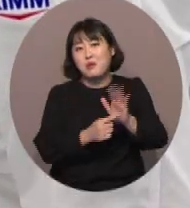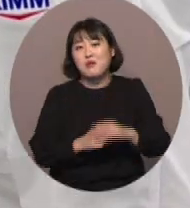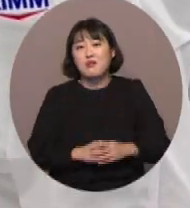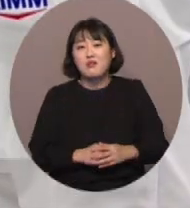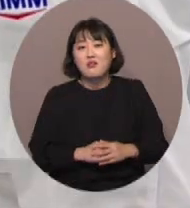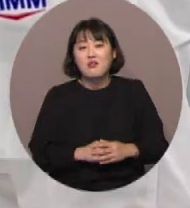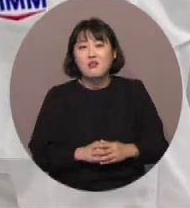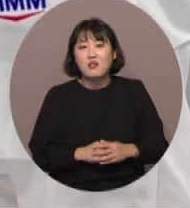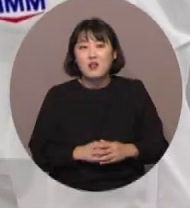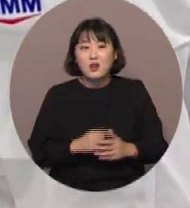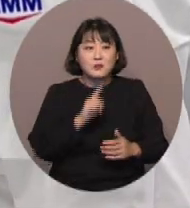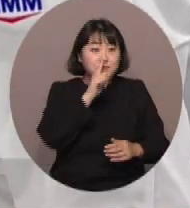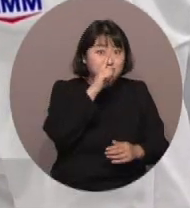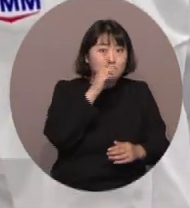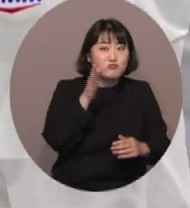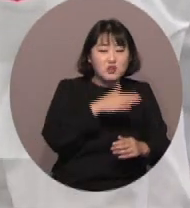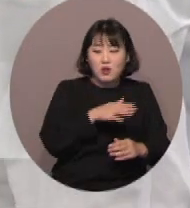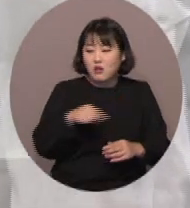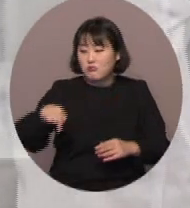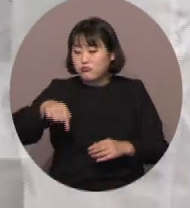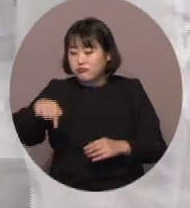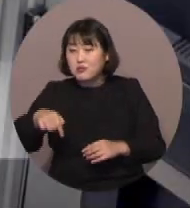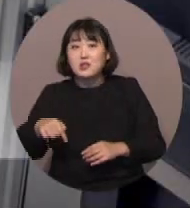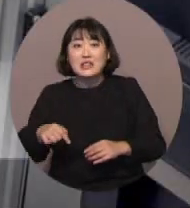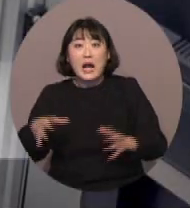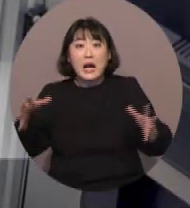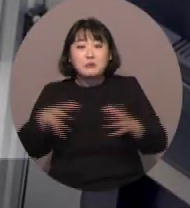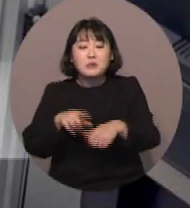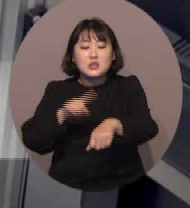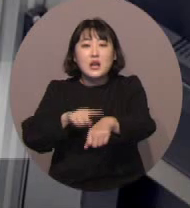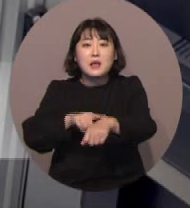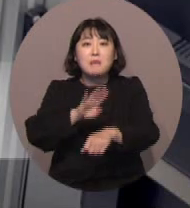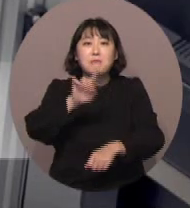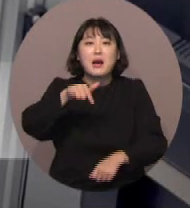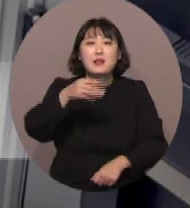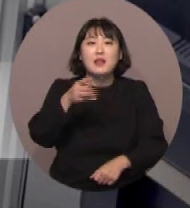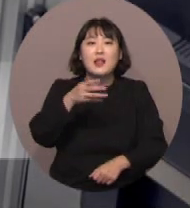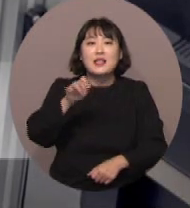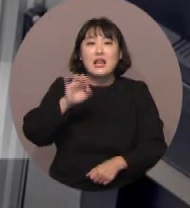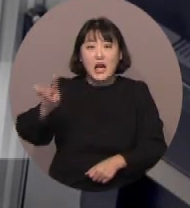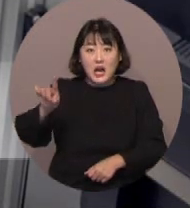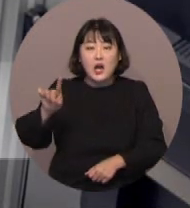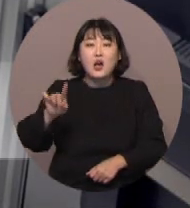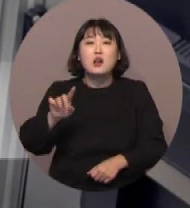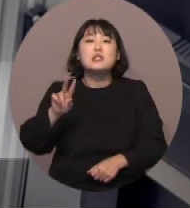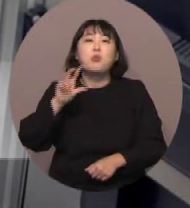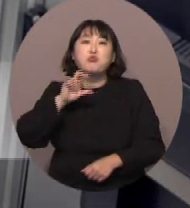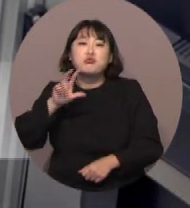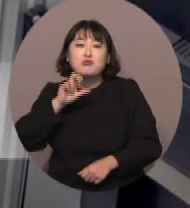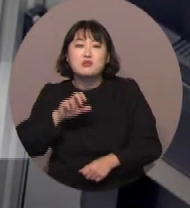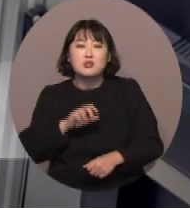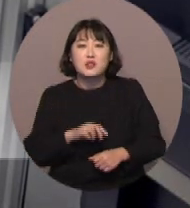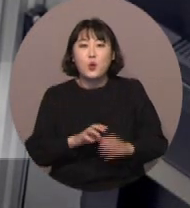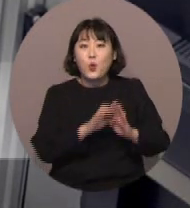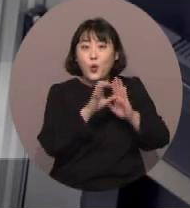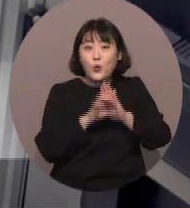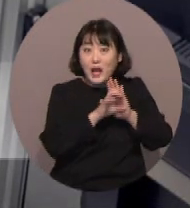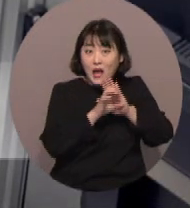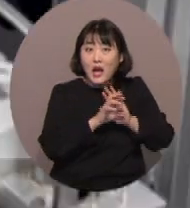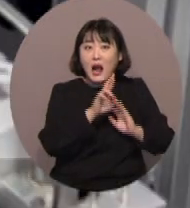채취부터 분자 진단까지 전체 검사에 소요되는 시간은 박테리아 dna는 25분 코로나 바이러스